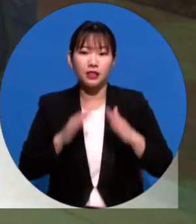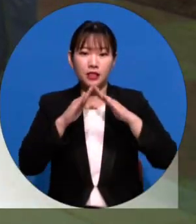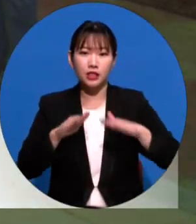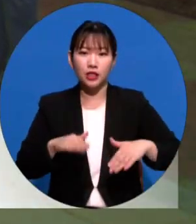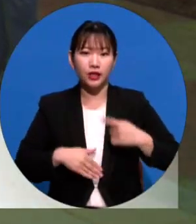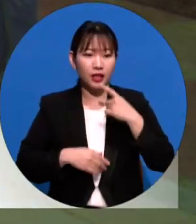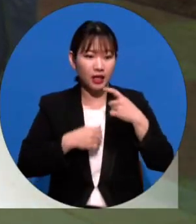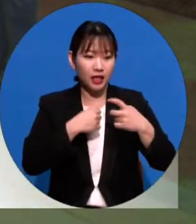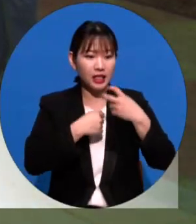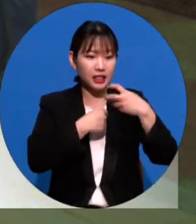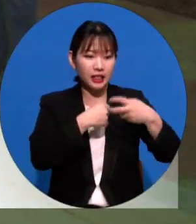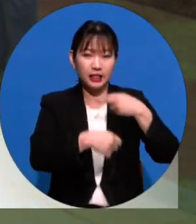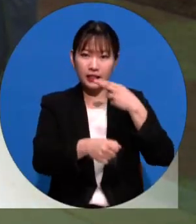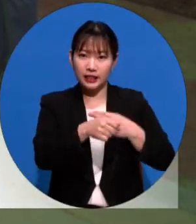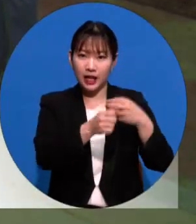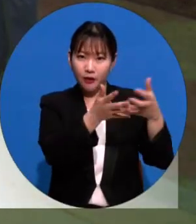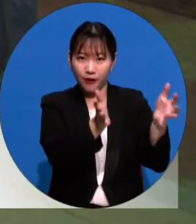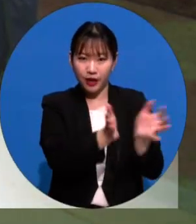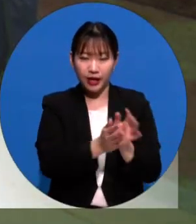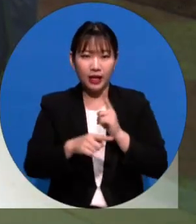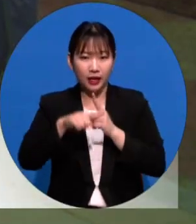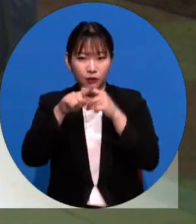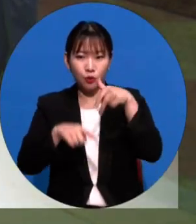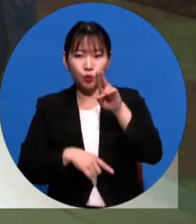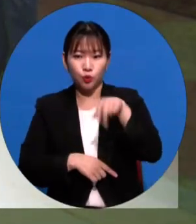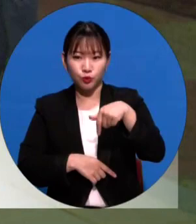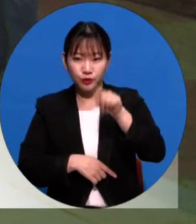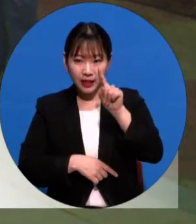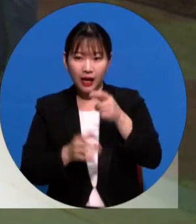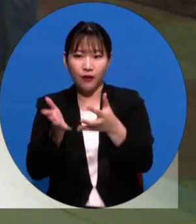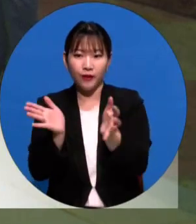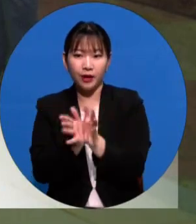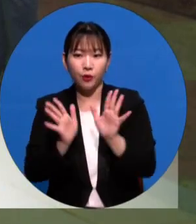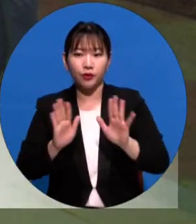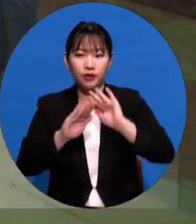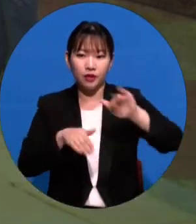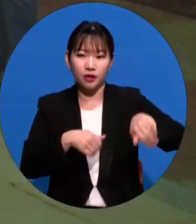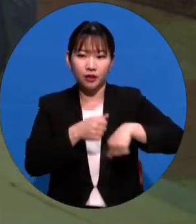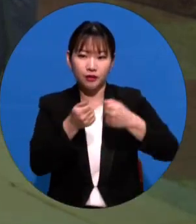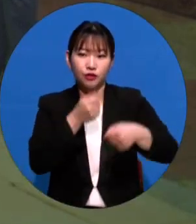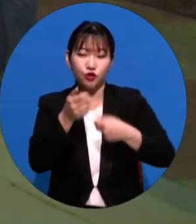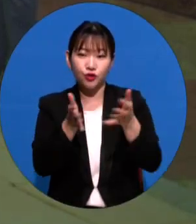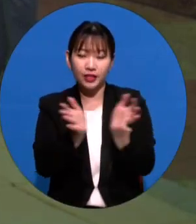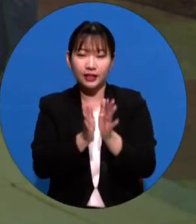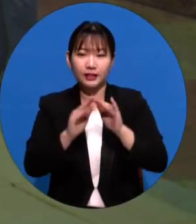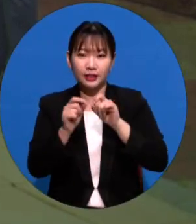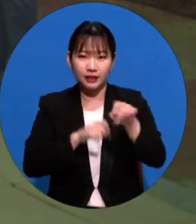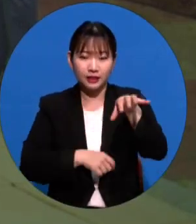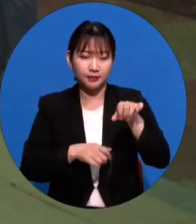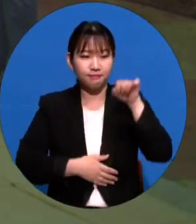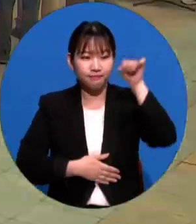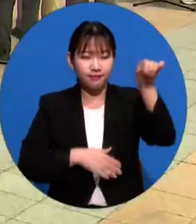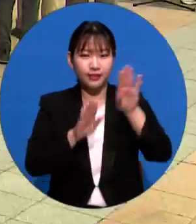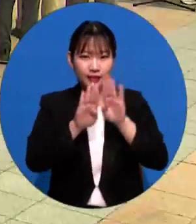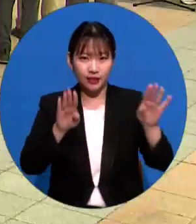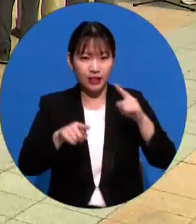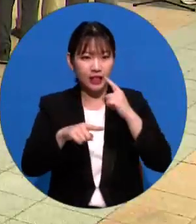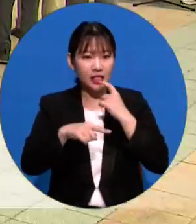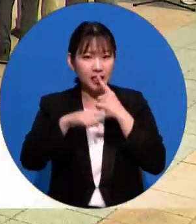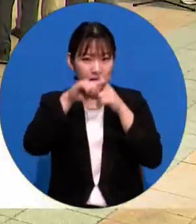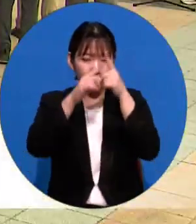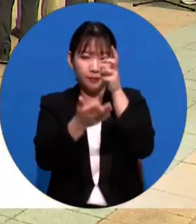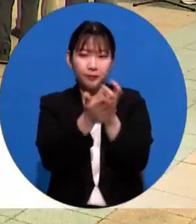전남 의사회와 간호조무사회 등은 오늘 더불어민주당 전남도당 앞에서 집회를 열고 간호법